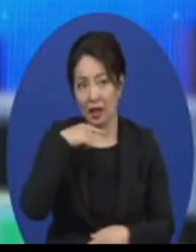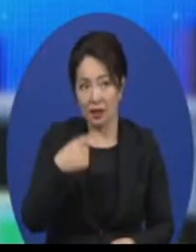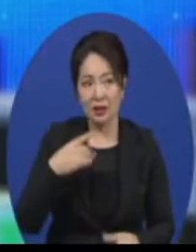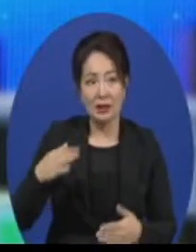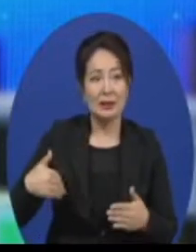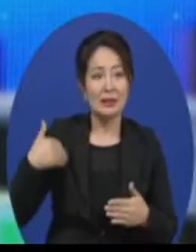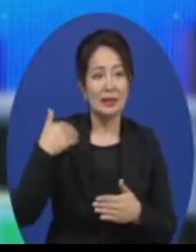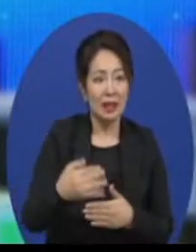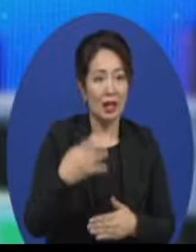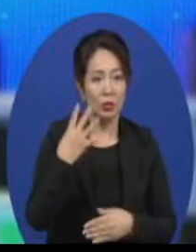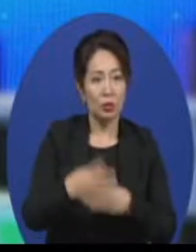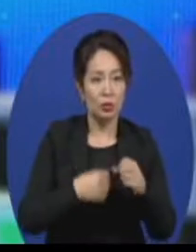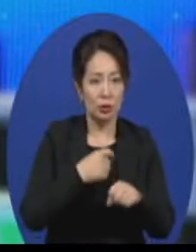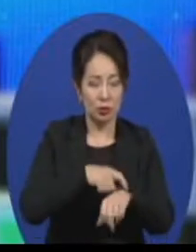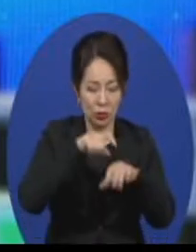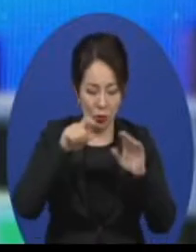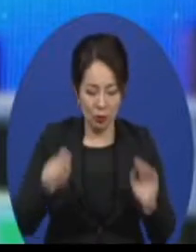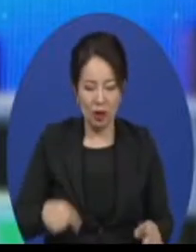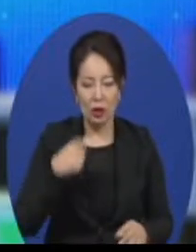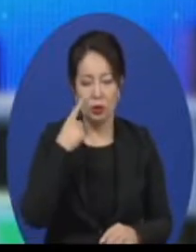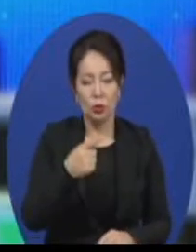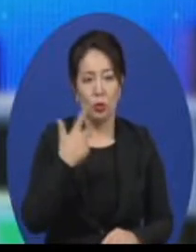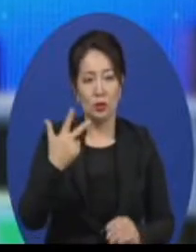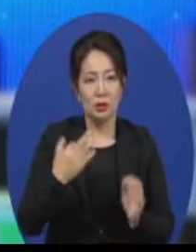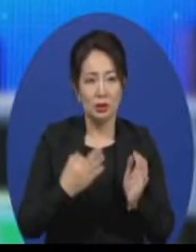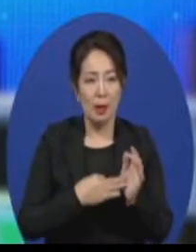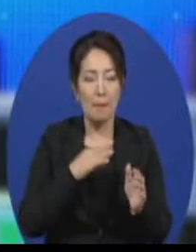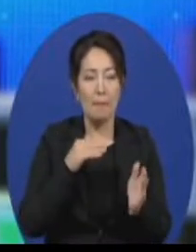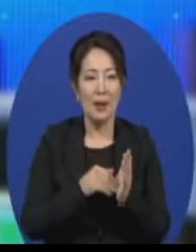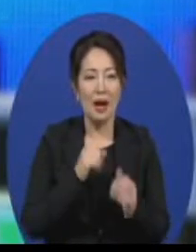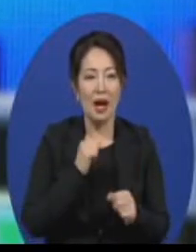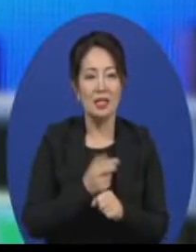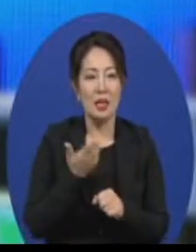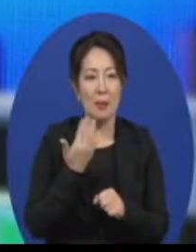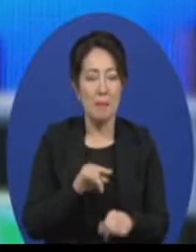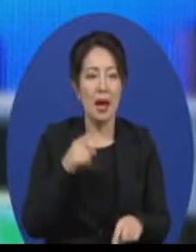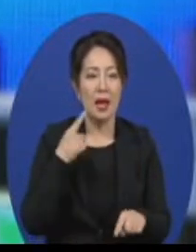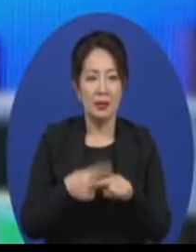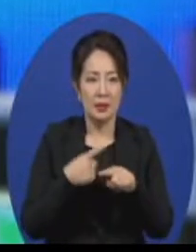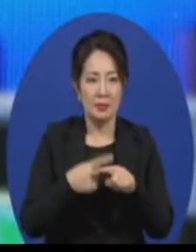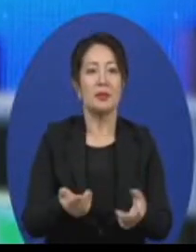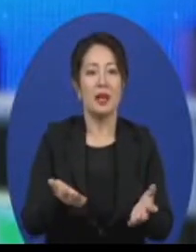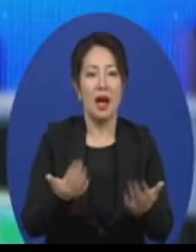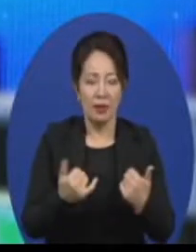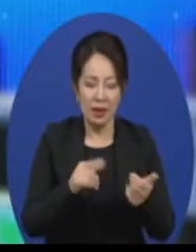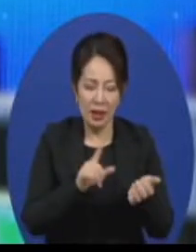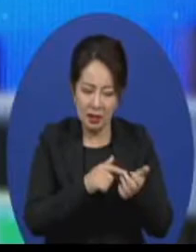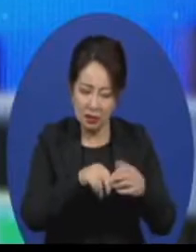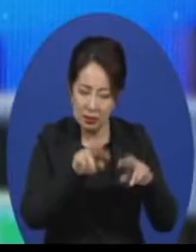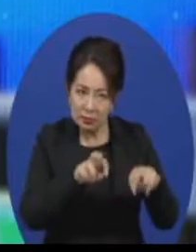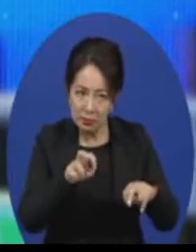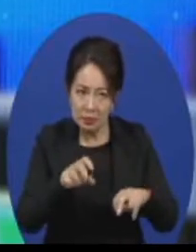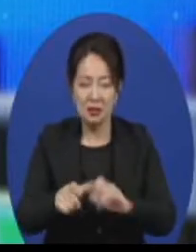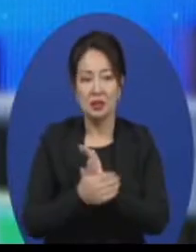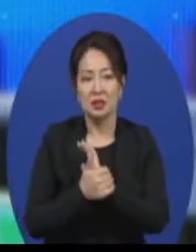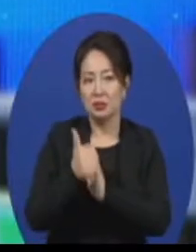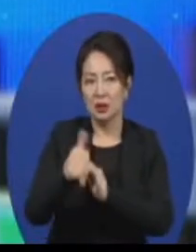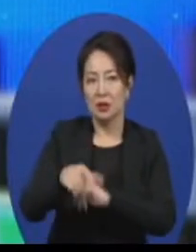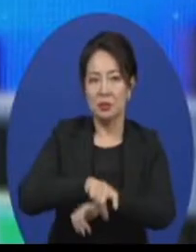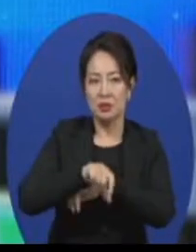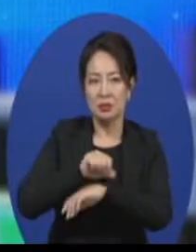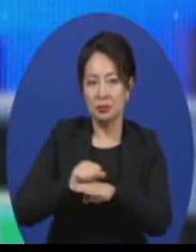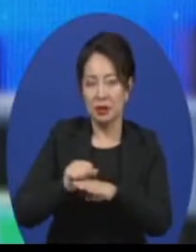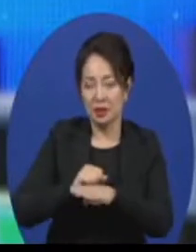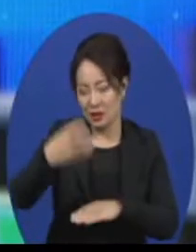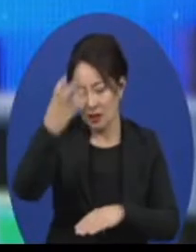ирэх 4 жилийн хугацаанд 138 мянган хүний ажлын байр шинээр нэмэгдэн эрэлт хэрэгцээтэй ажлын байрыг сайтар судалж ур чадвартай мэрэгчлэн бэлтгэх